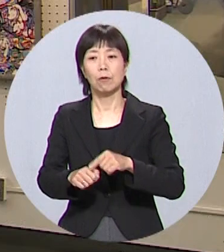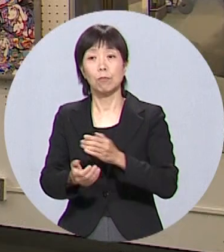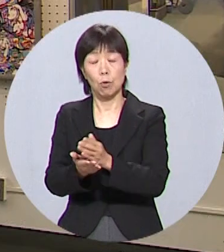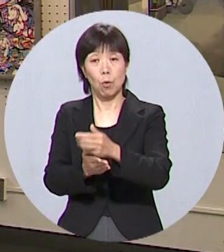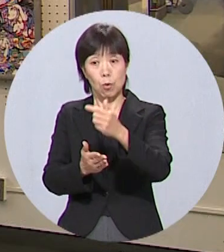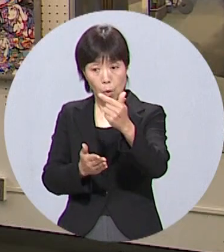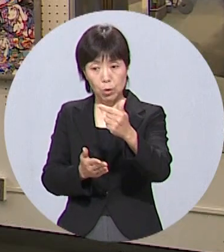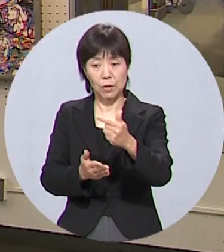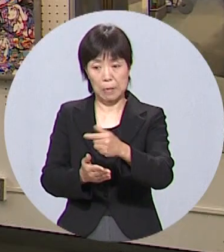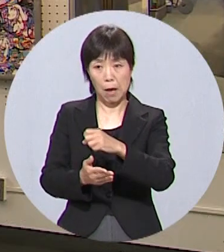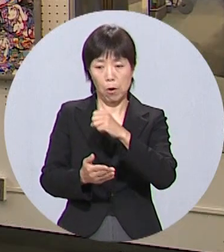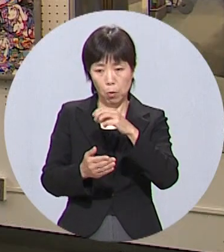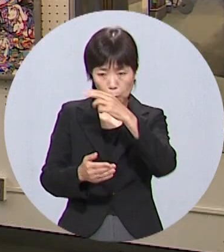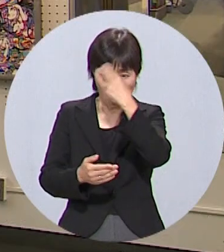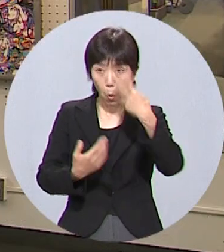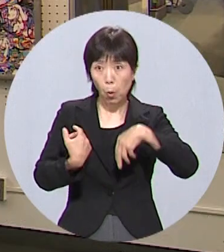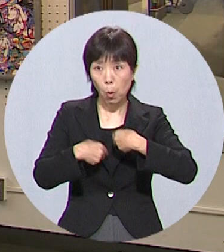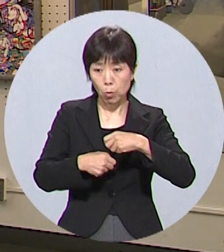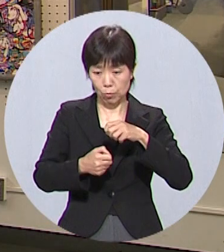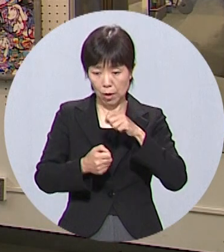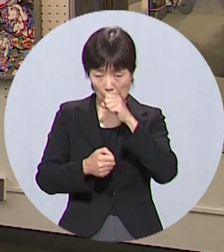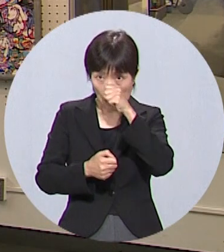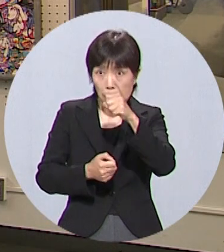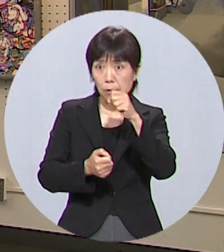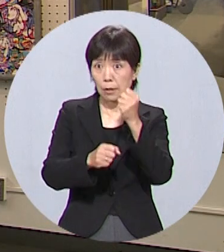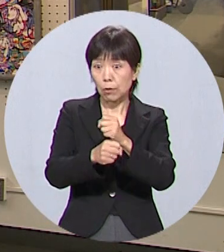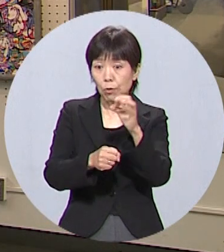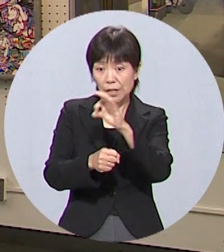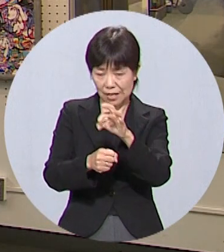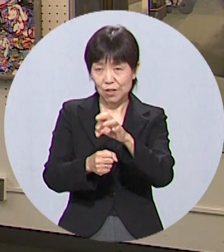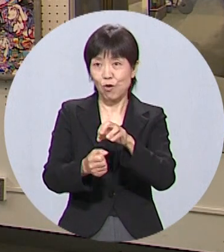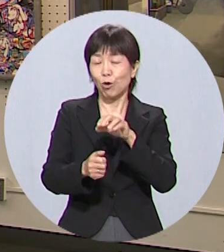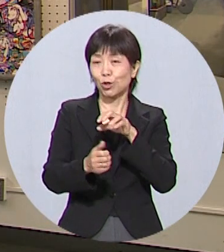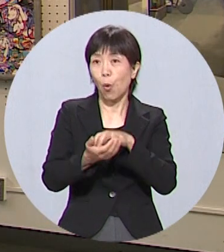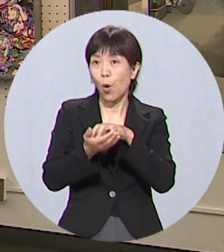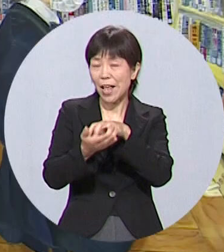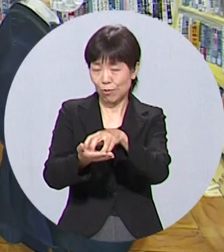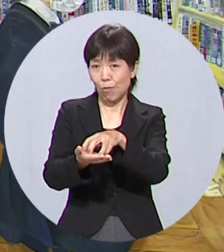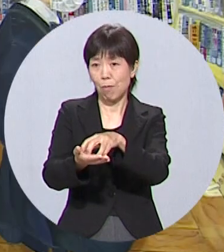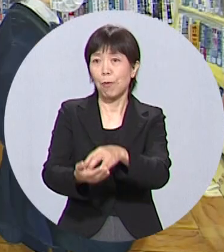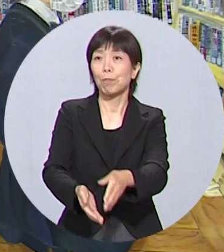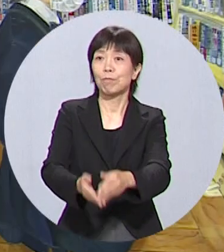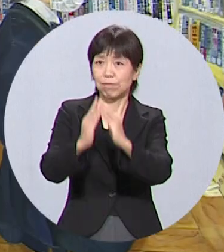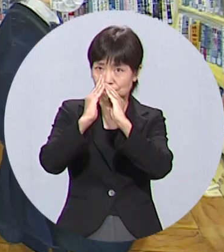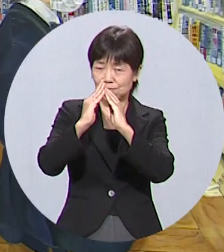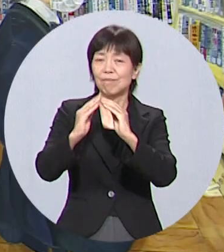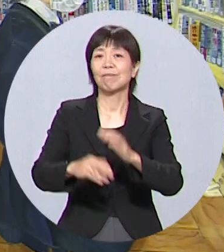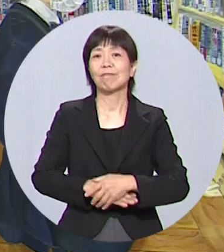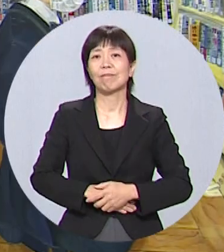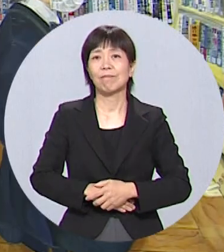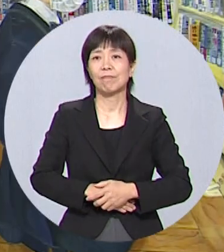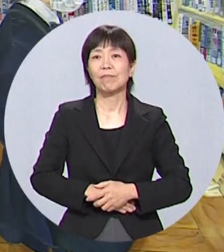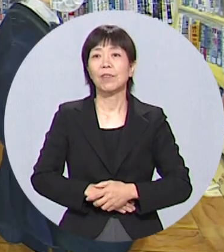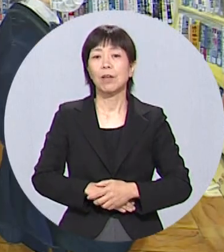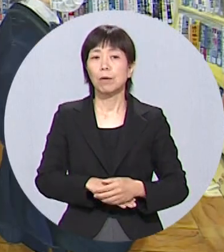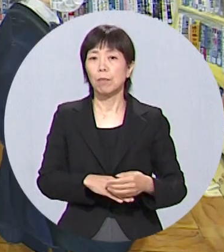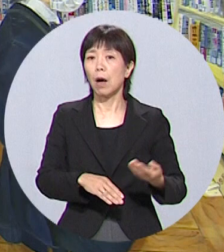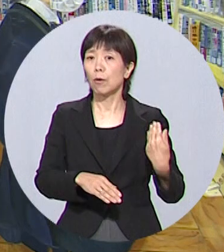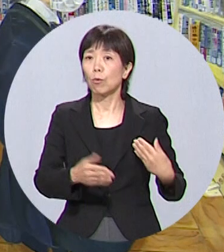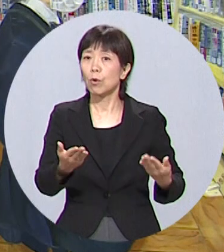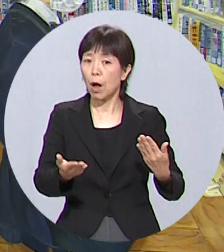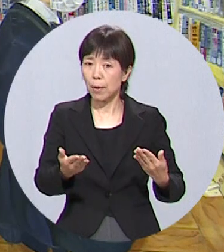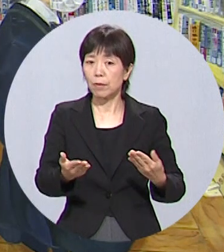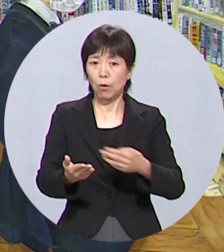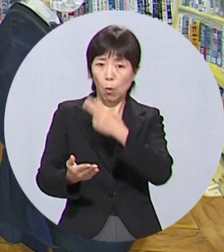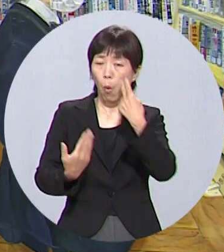優秀な高校生などの作品を表彰する高校生奨励賞を創設。これまでと比べより